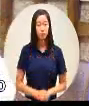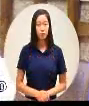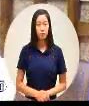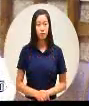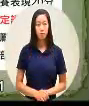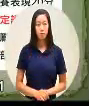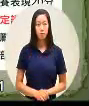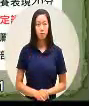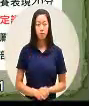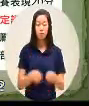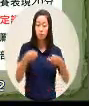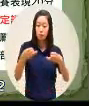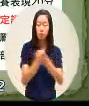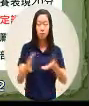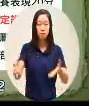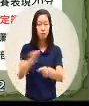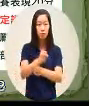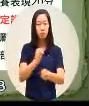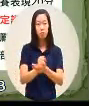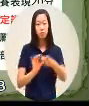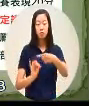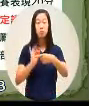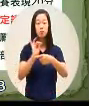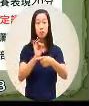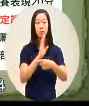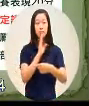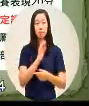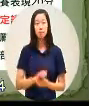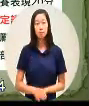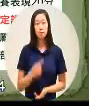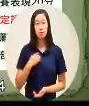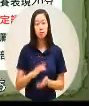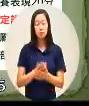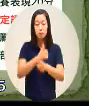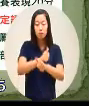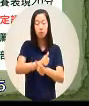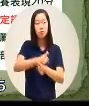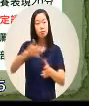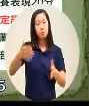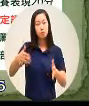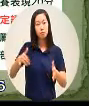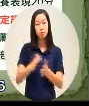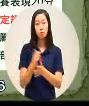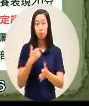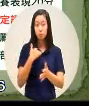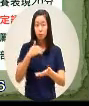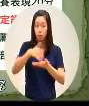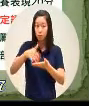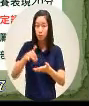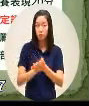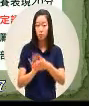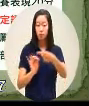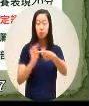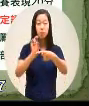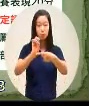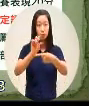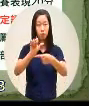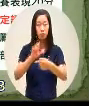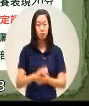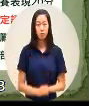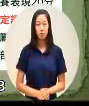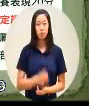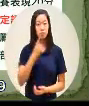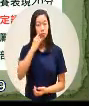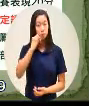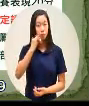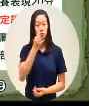总积分 100% 啦。我刚才讲，我们还没考试，我们总分就有 25%， 母语认